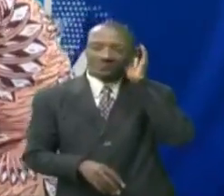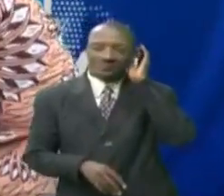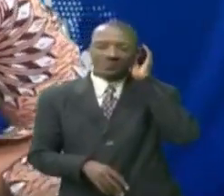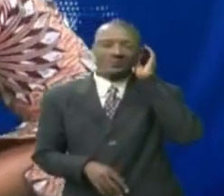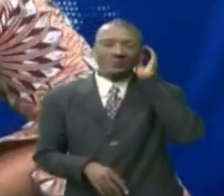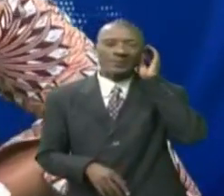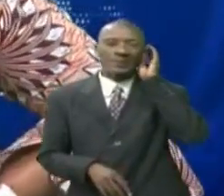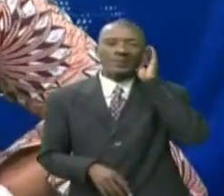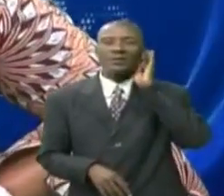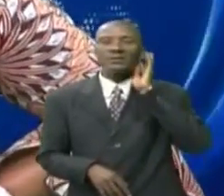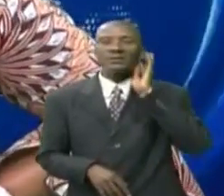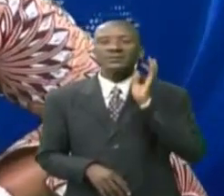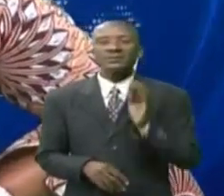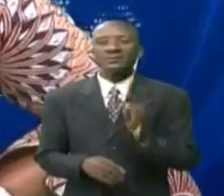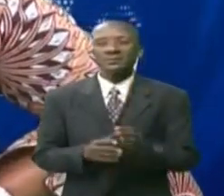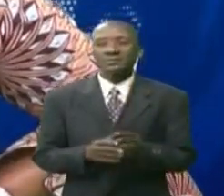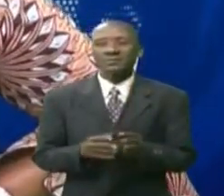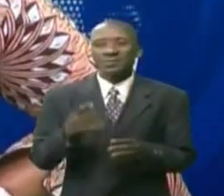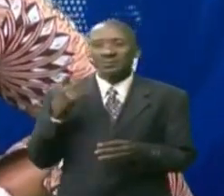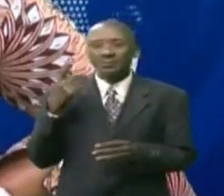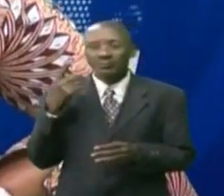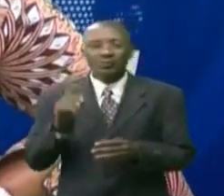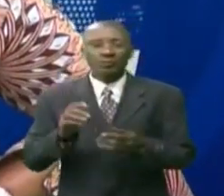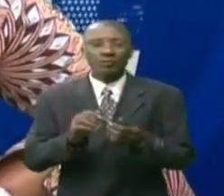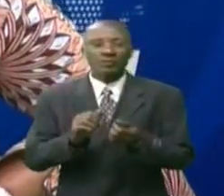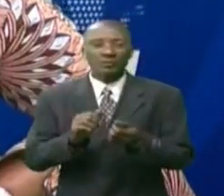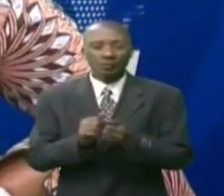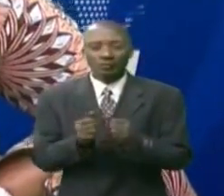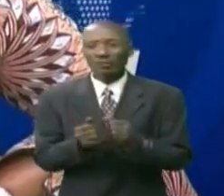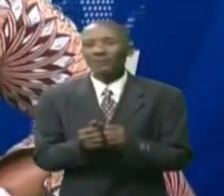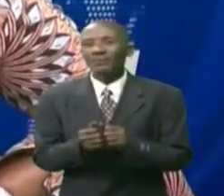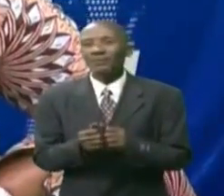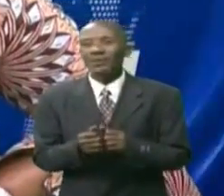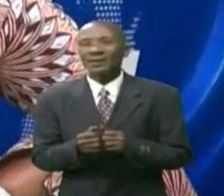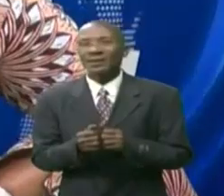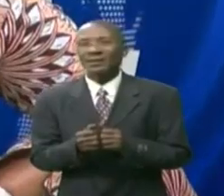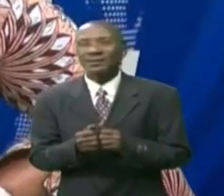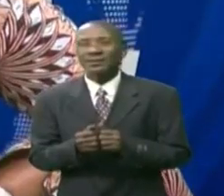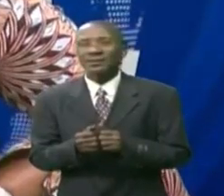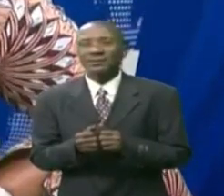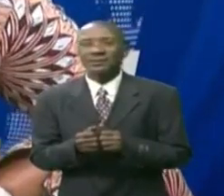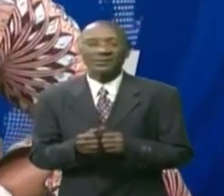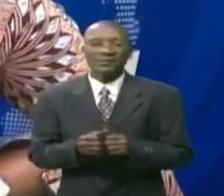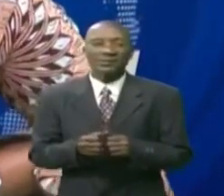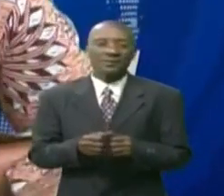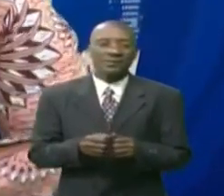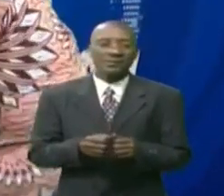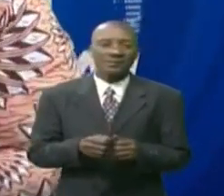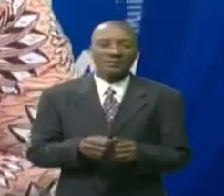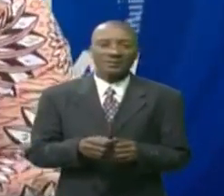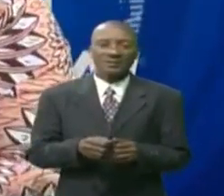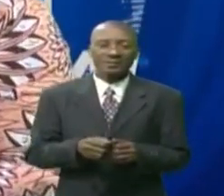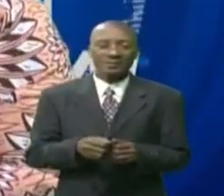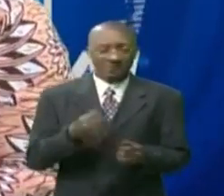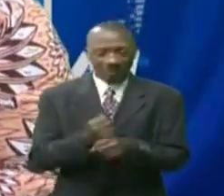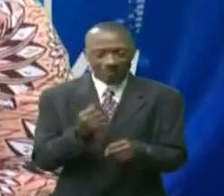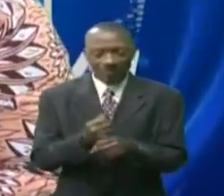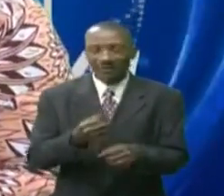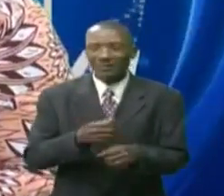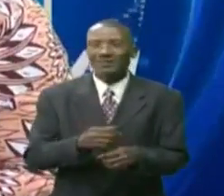station provinciale de la Radio-Télévision nationale congolaise au Katanga. On fait le point avec nos confrères de la RTNC